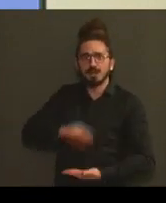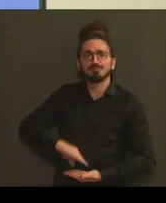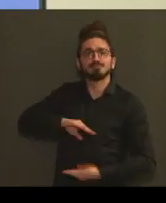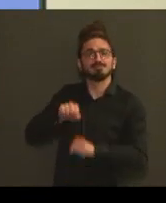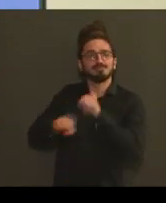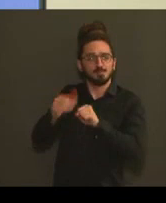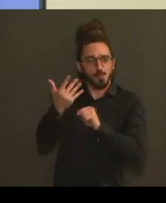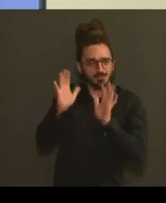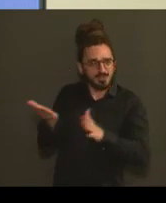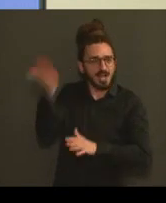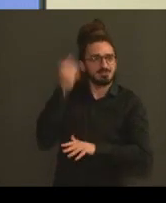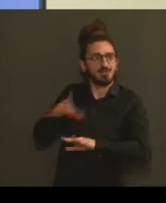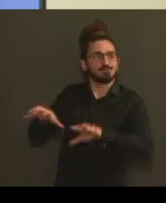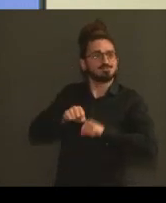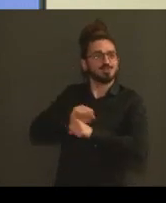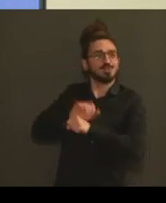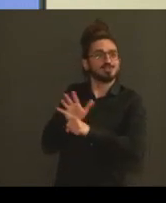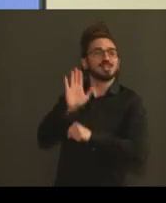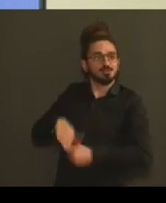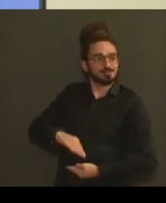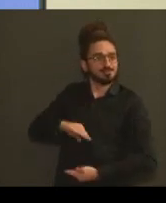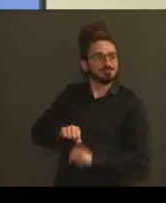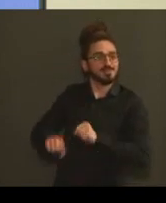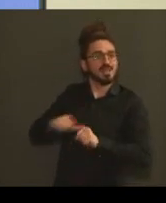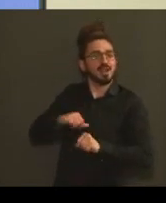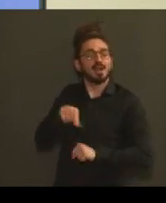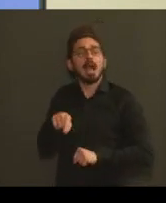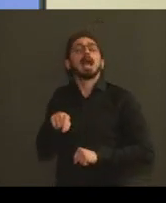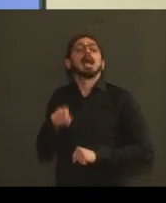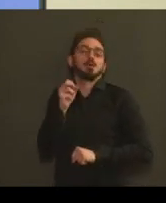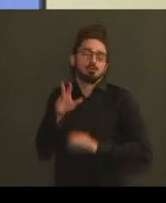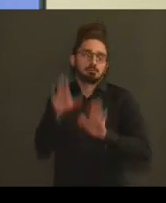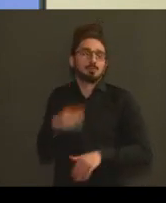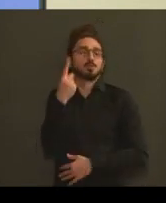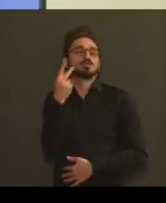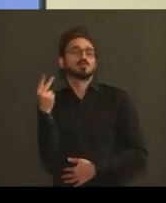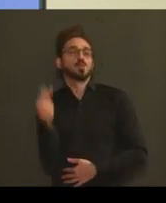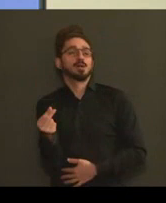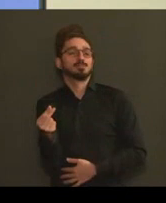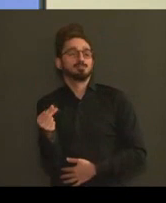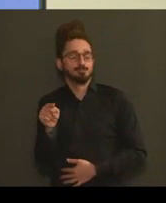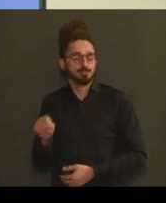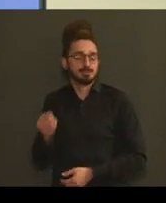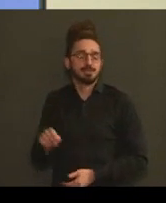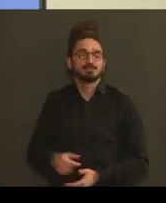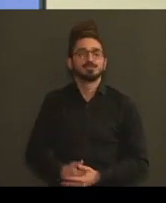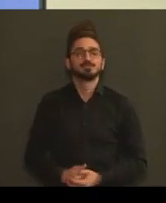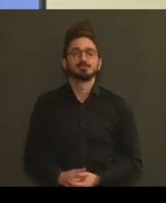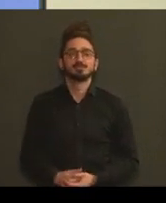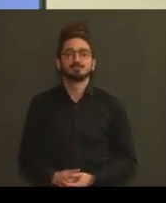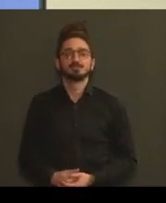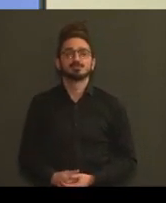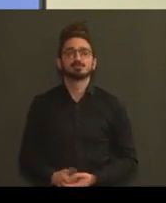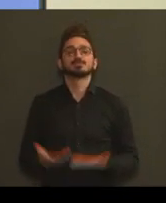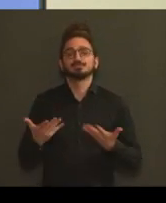ailleurs, ne demandant pas qu'un dépistage systématique soit fait, mais qu'on tienne compte simplement de ce qui aurait déjà été fait